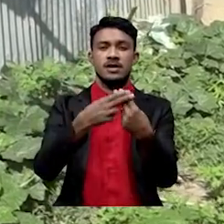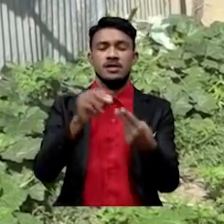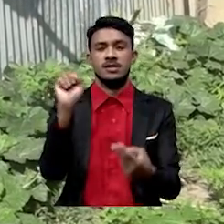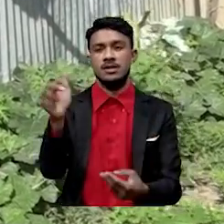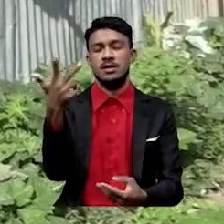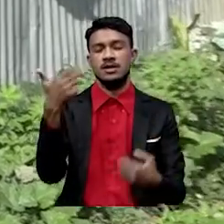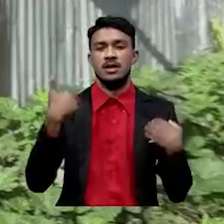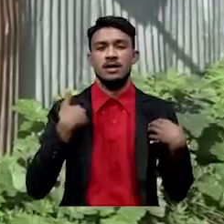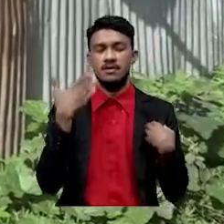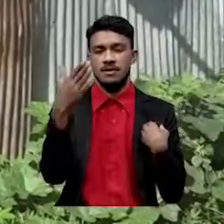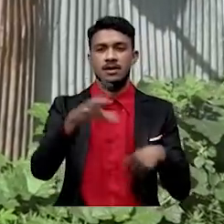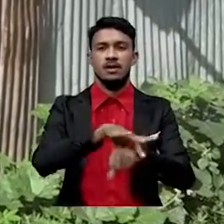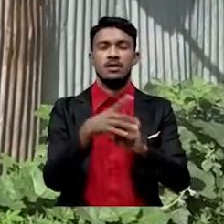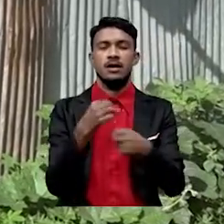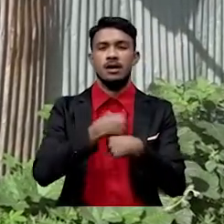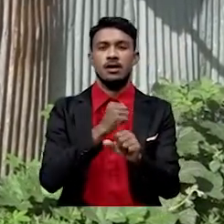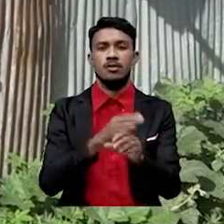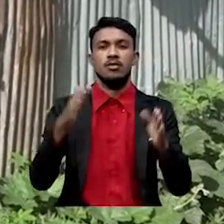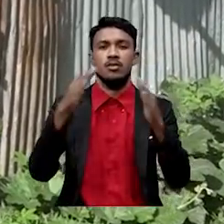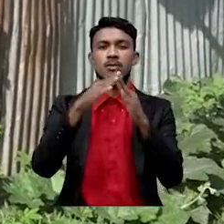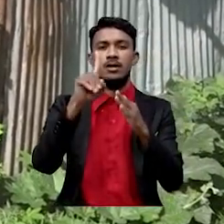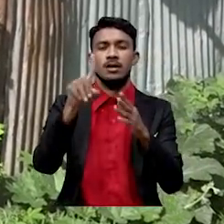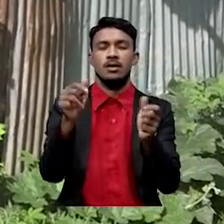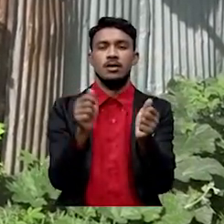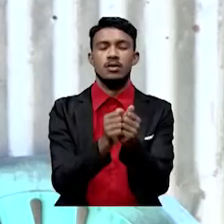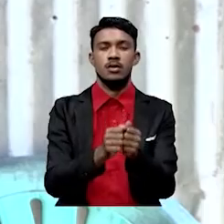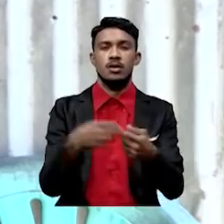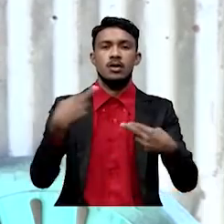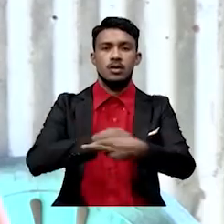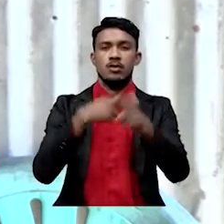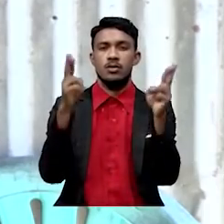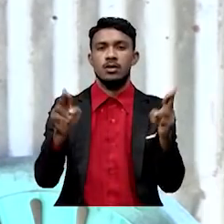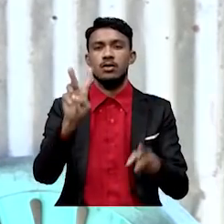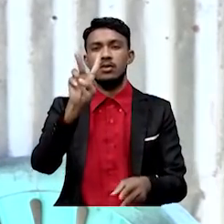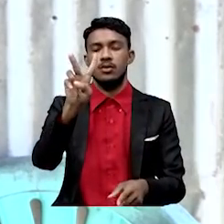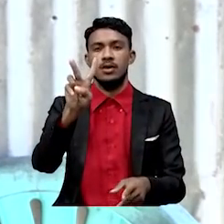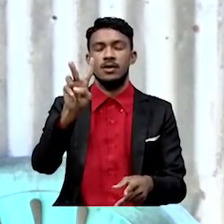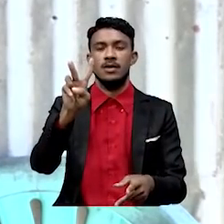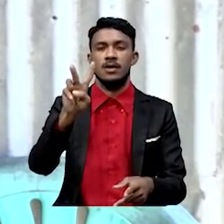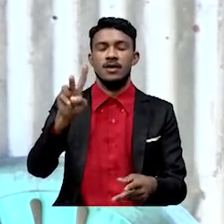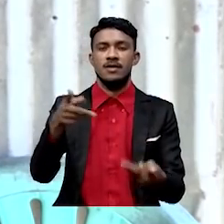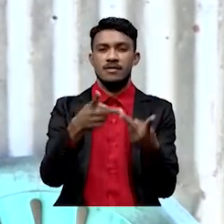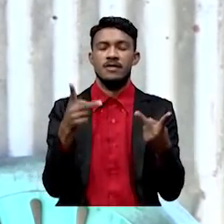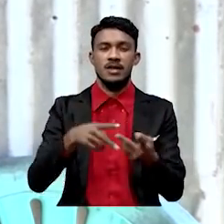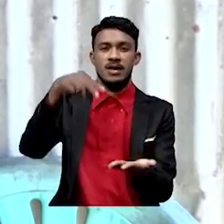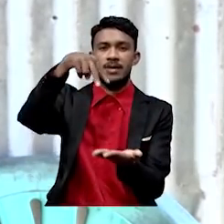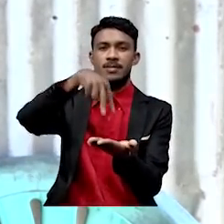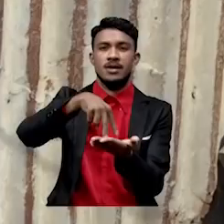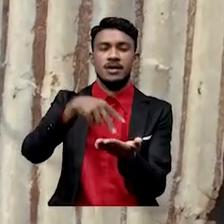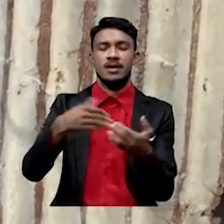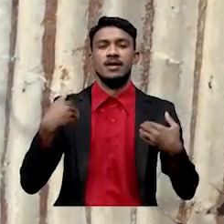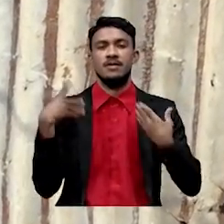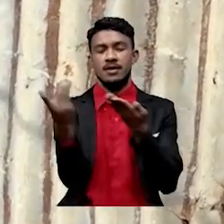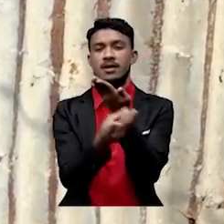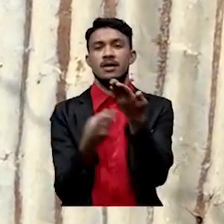Ia raida ne construi uma ida, nebe ho quarto rua. Varanda nebe maha umbrig ba ne. Ia dapur ia